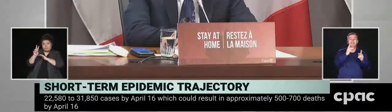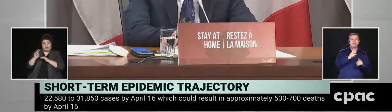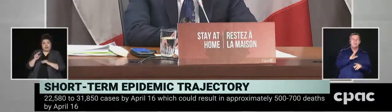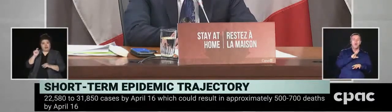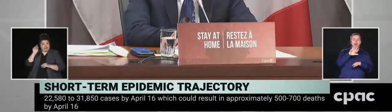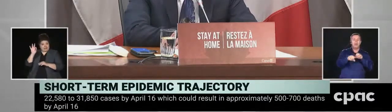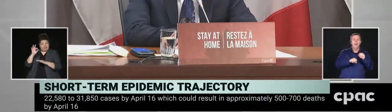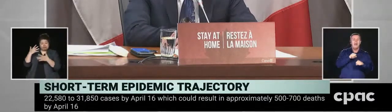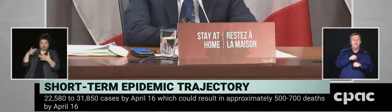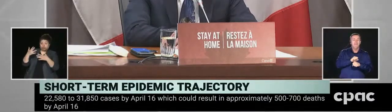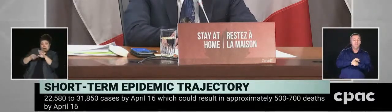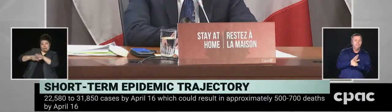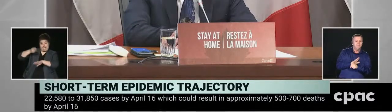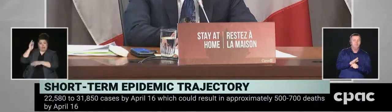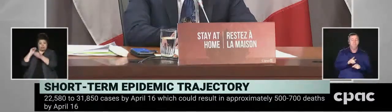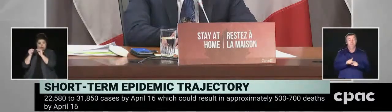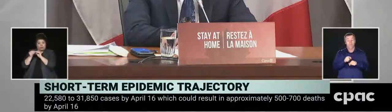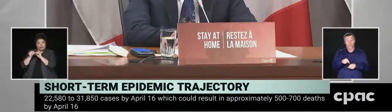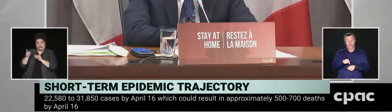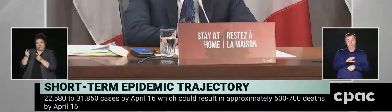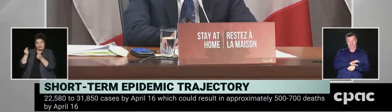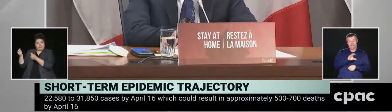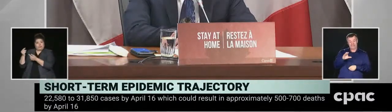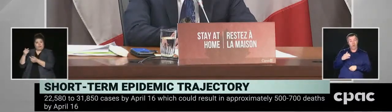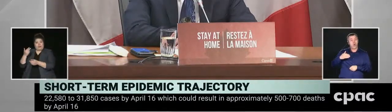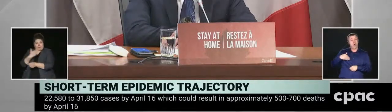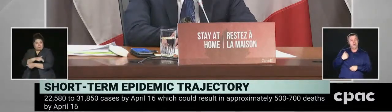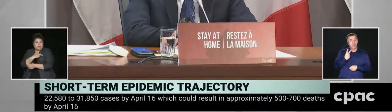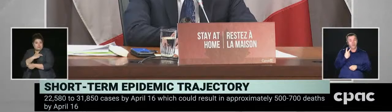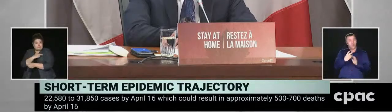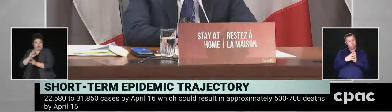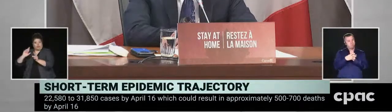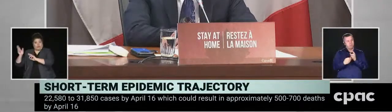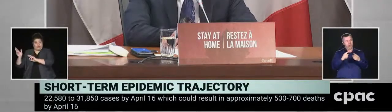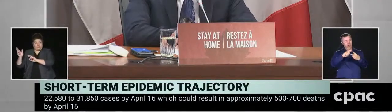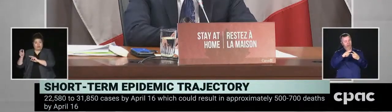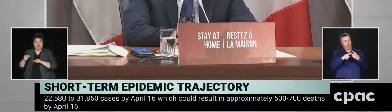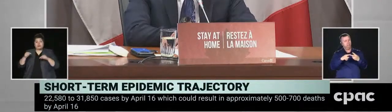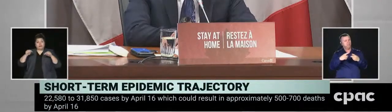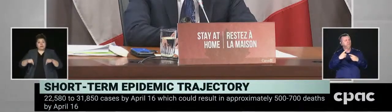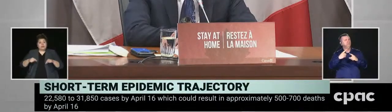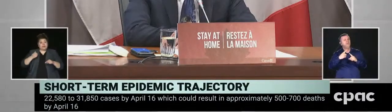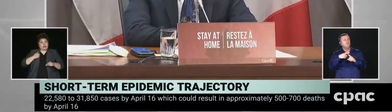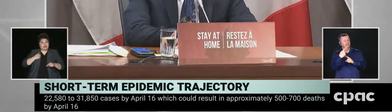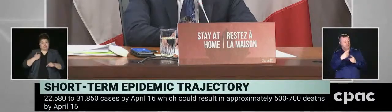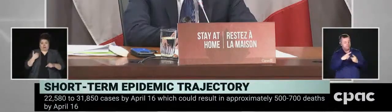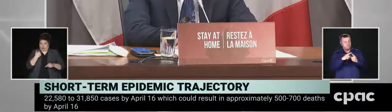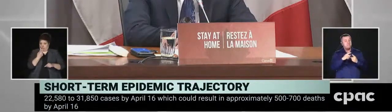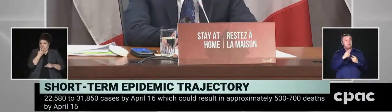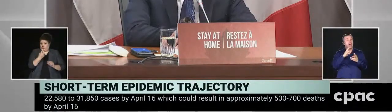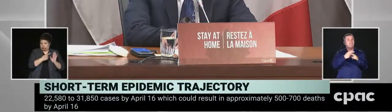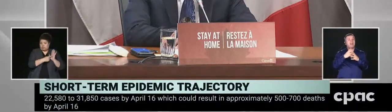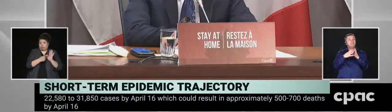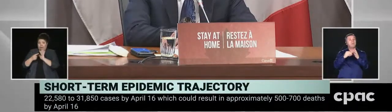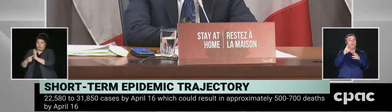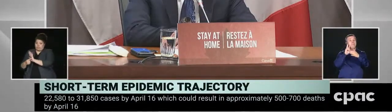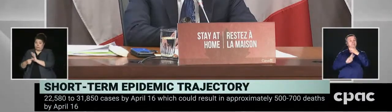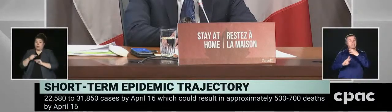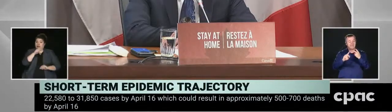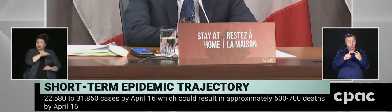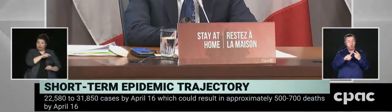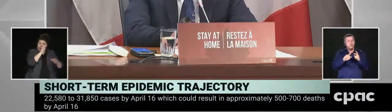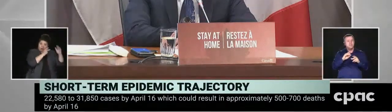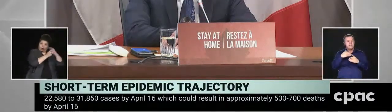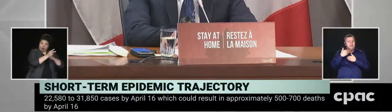nationale, nous utilisons deux approches de modélisation, les modèles de prévision et les modèles dynamiques. Les modèles